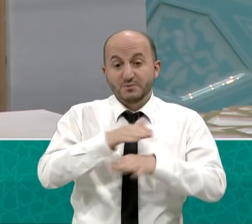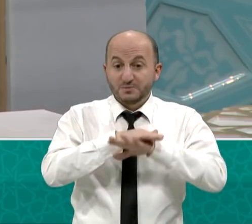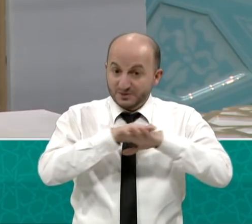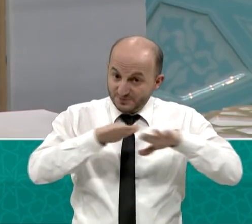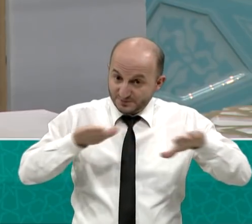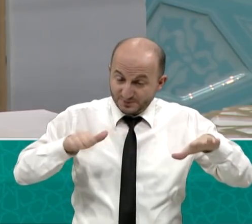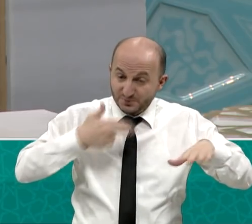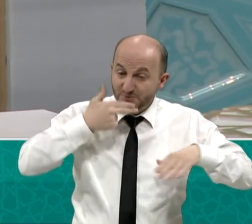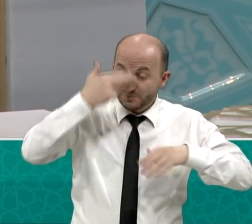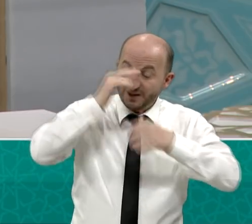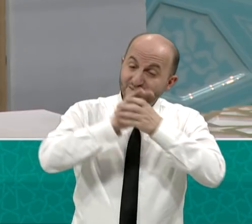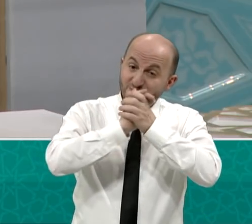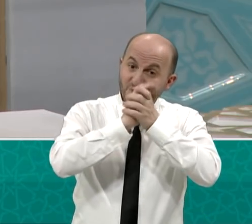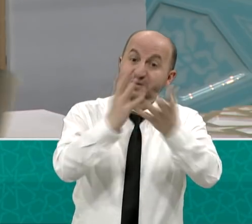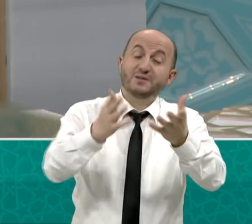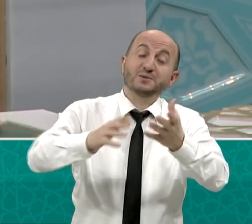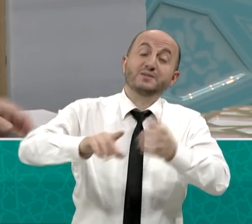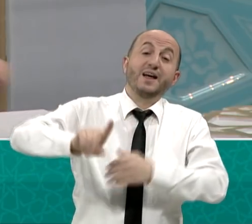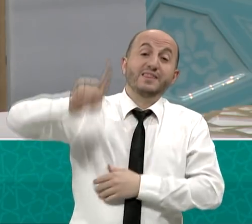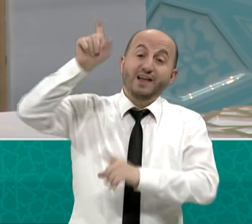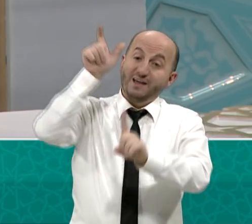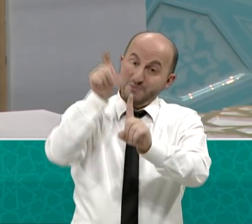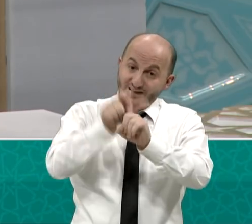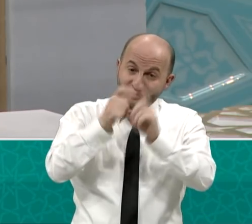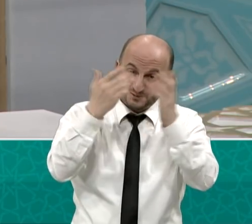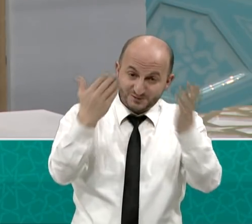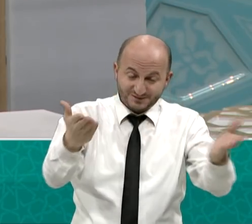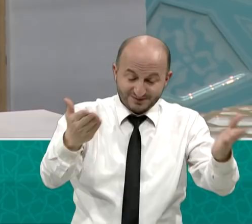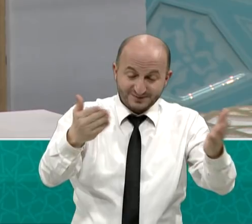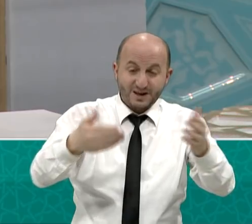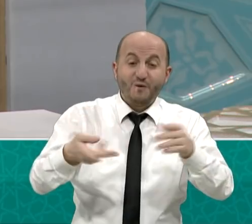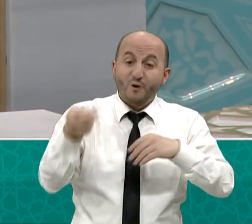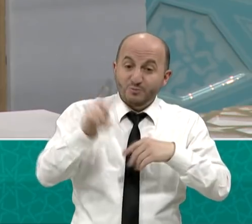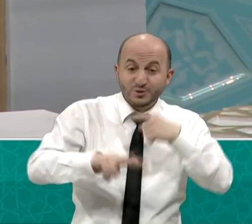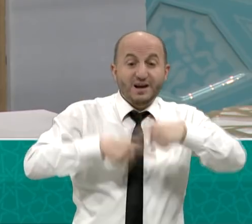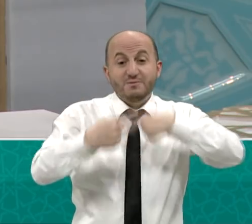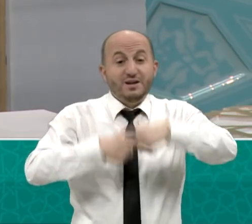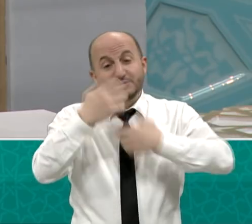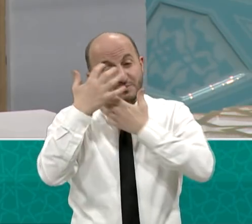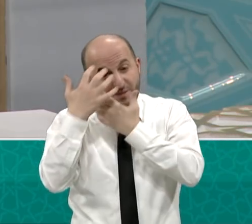oluyorum. Cumanız mübarek olsun. Rabbim bizleri, bütün geçmişlerimizi rahmetiyle,